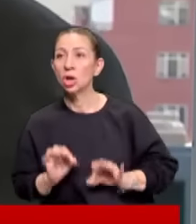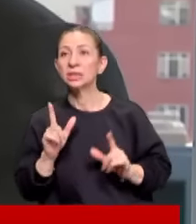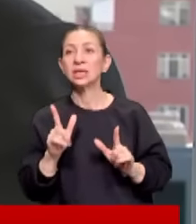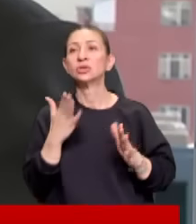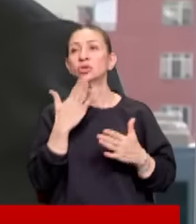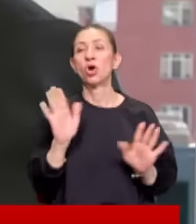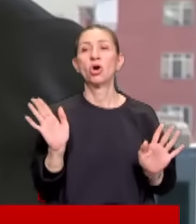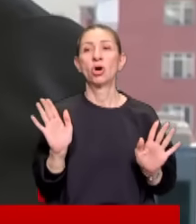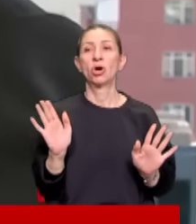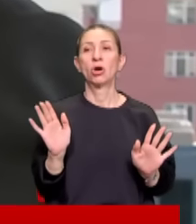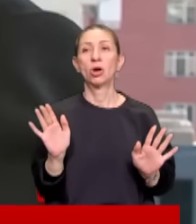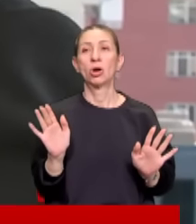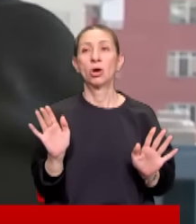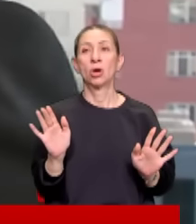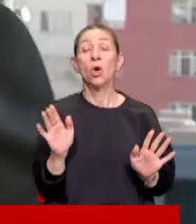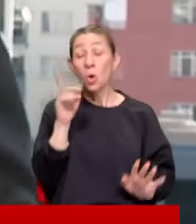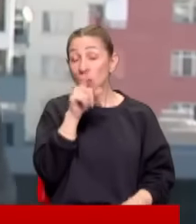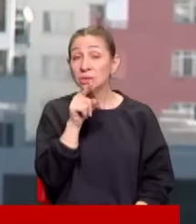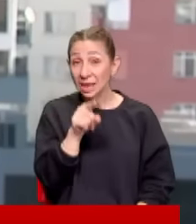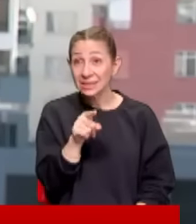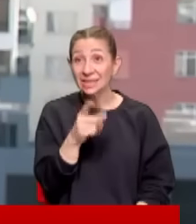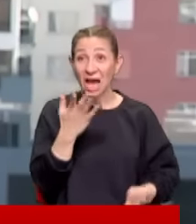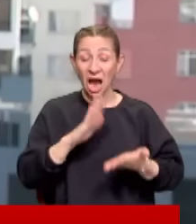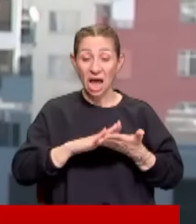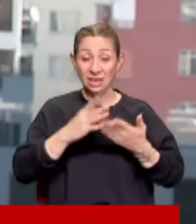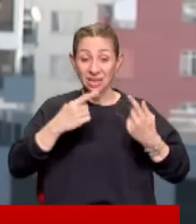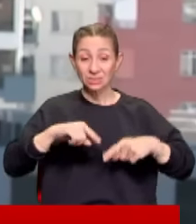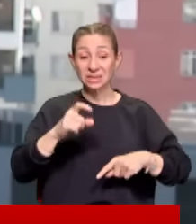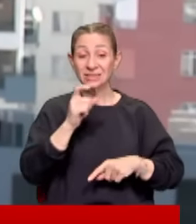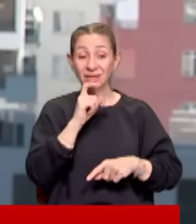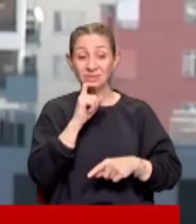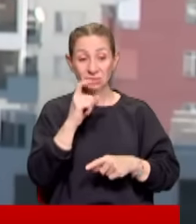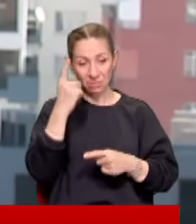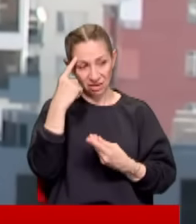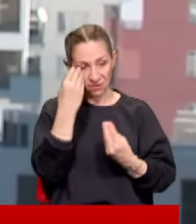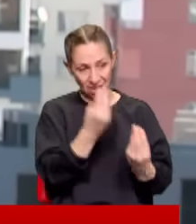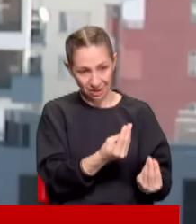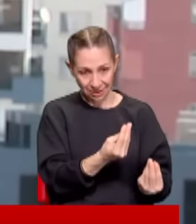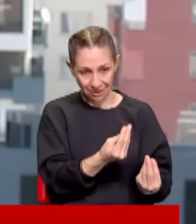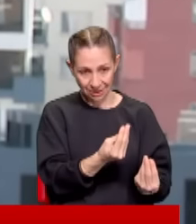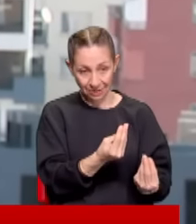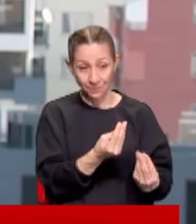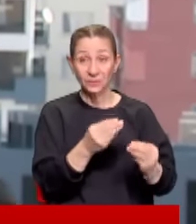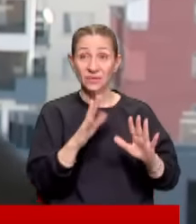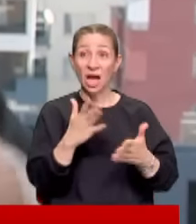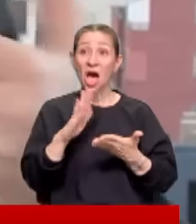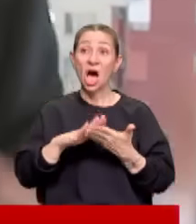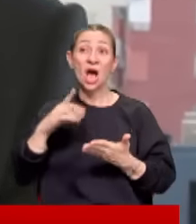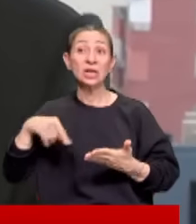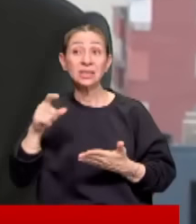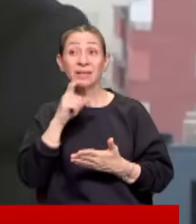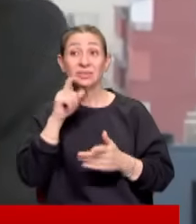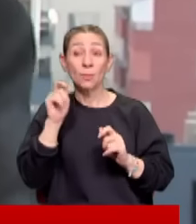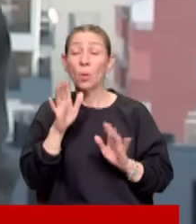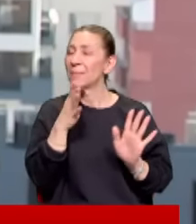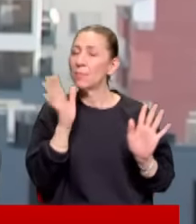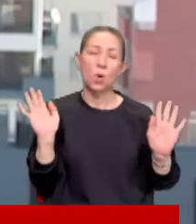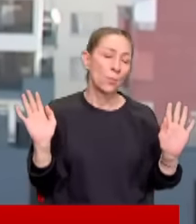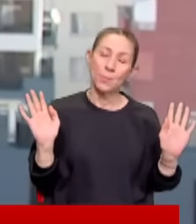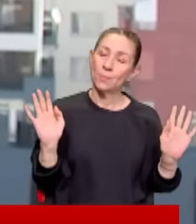duymaz. O yüzden ya arkadaşlarımız yanlış enforme edildiler, ya arkadaşlarımız yanlış, ben onu